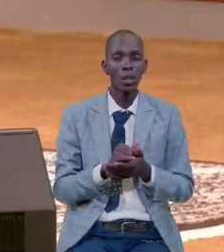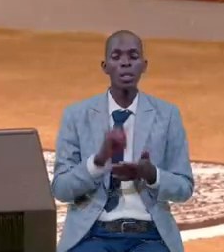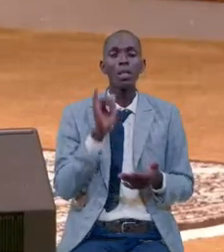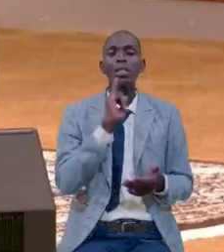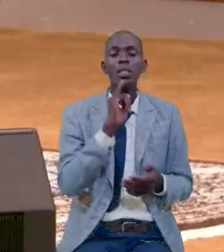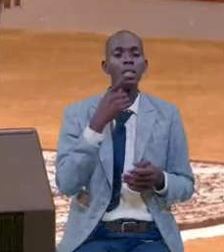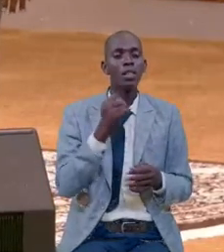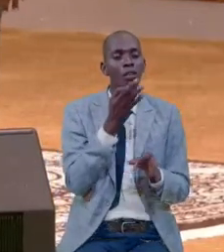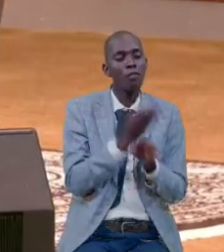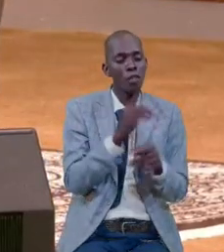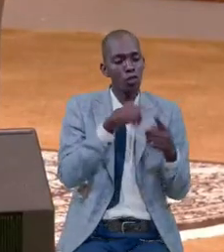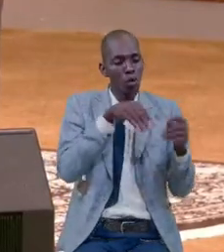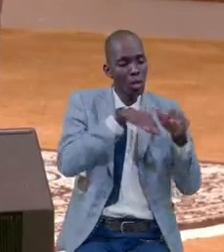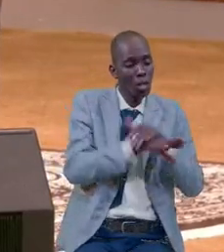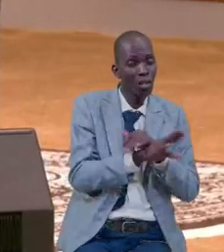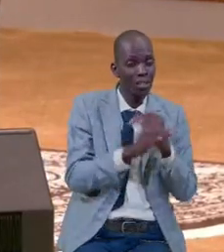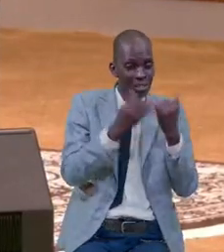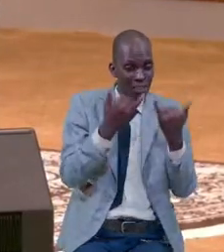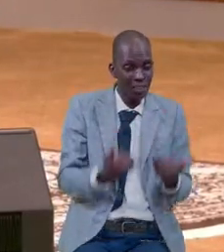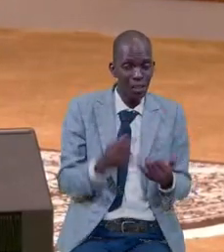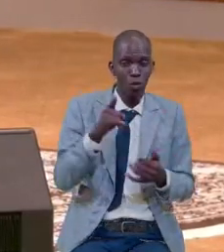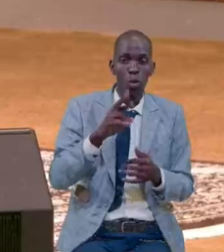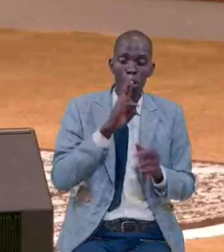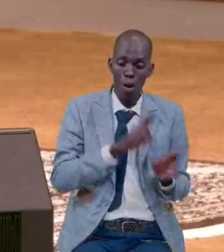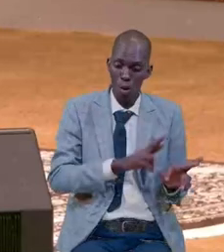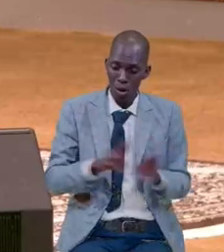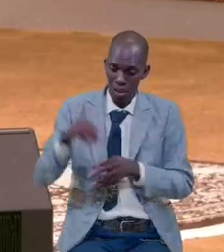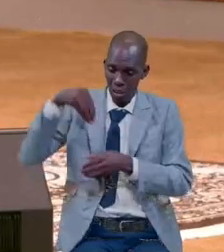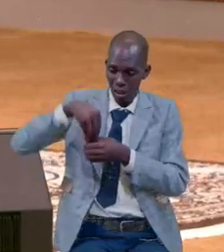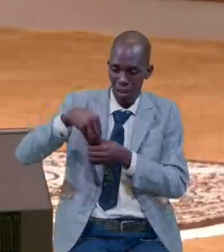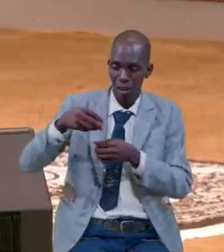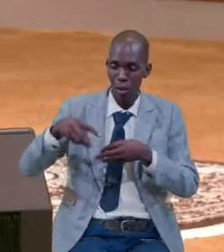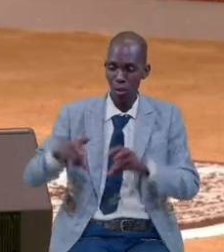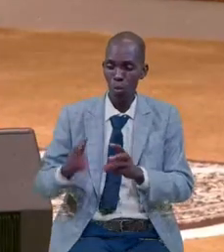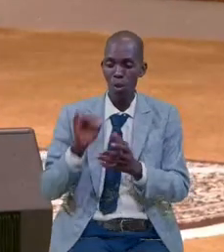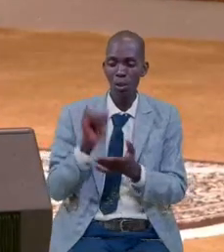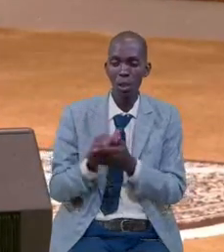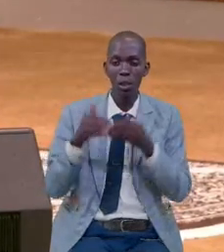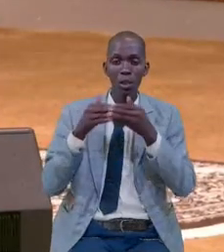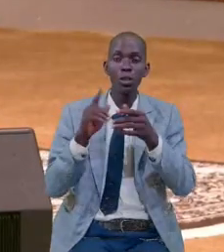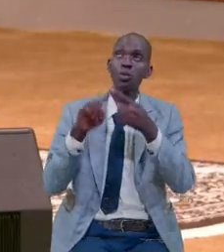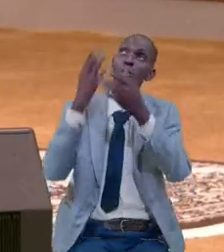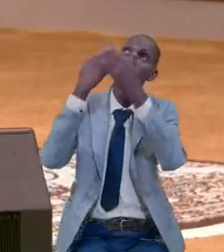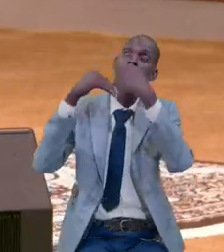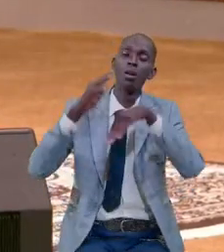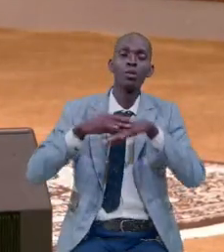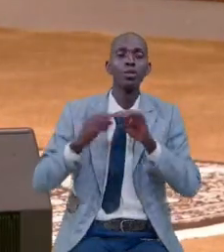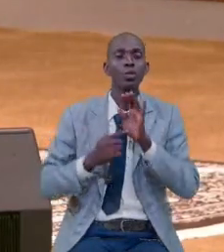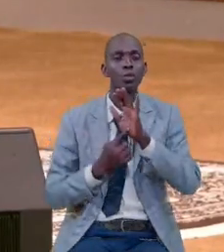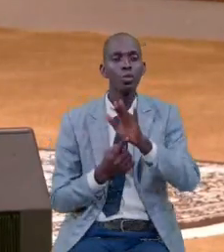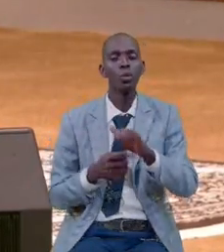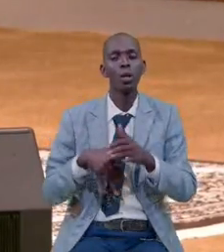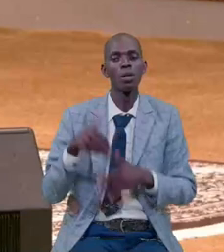entrer. Mais maintenant que tu es sur la voie étroite qui mène au ciel, travaillez à votre salut